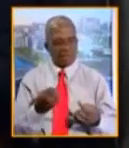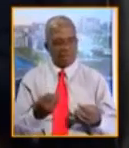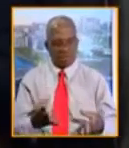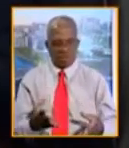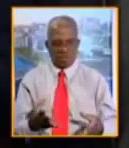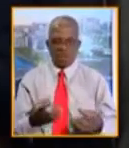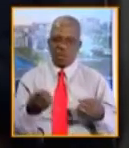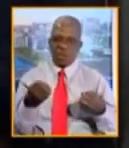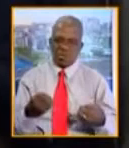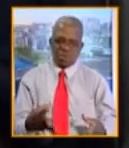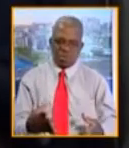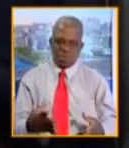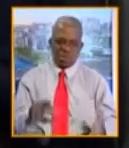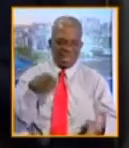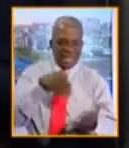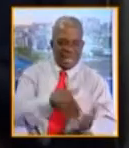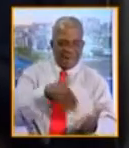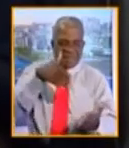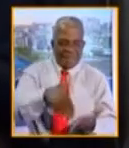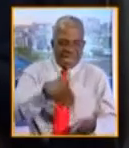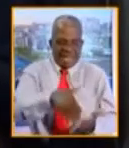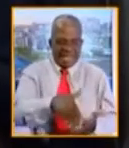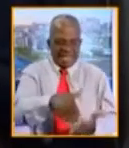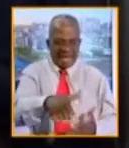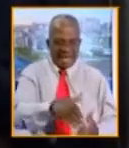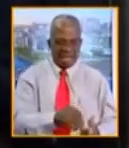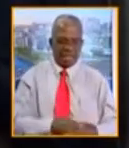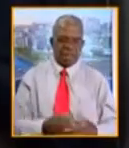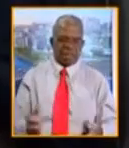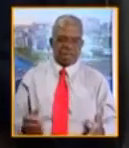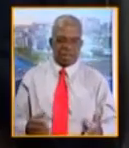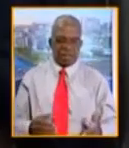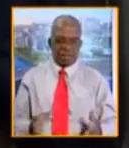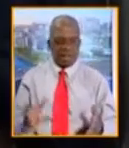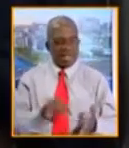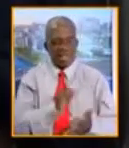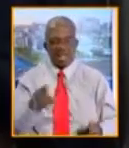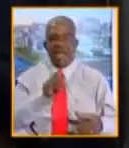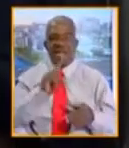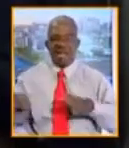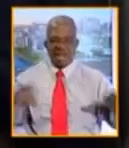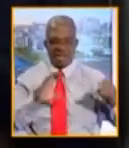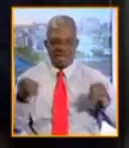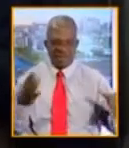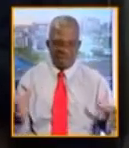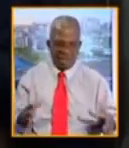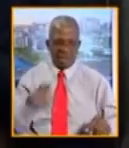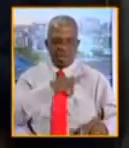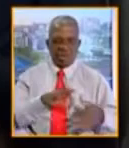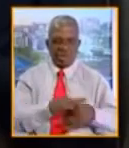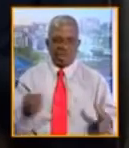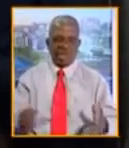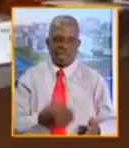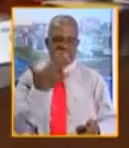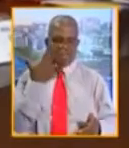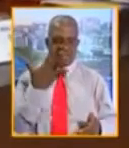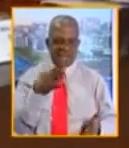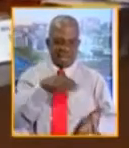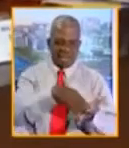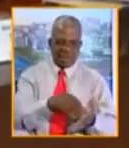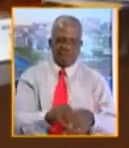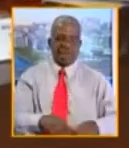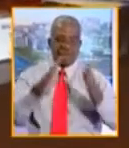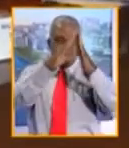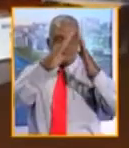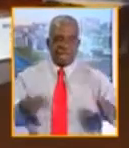CFA et ont été réalisés au profit de plus de 5 000 entreprises.